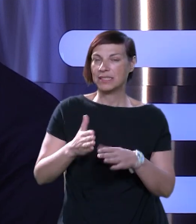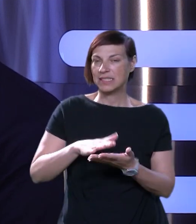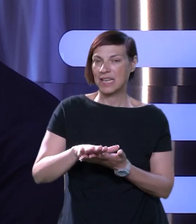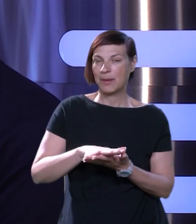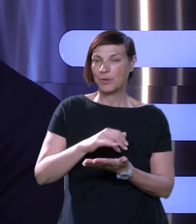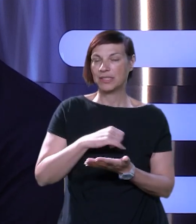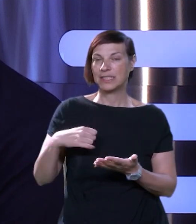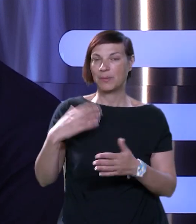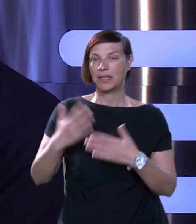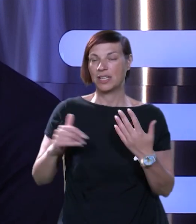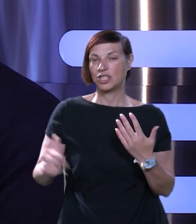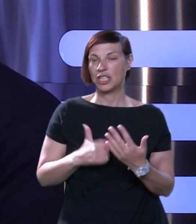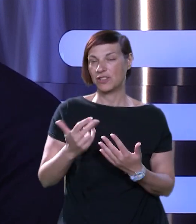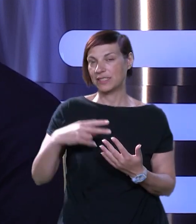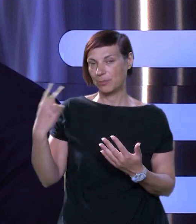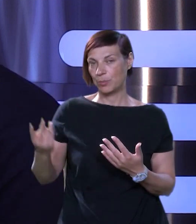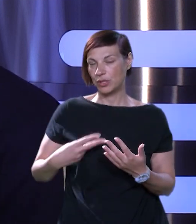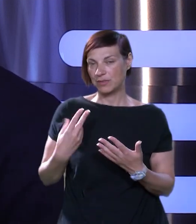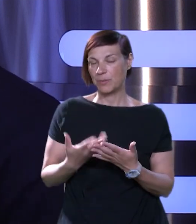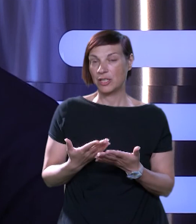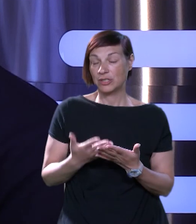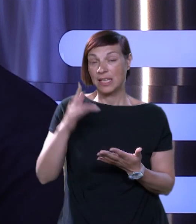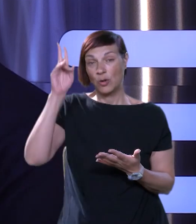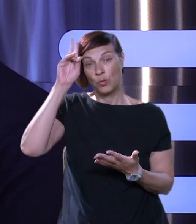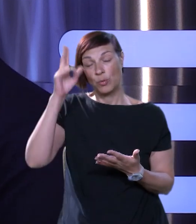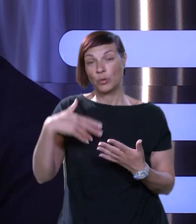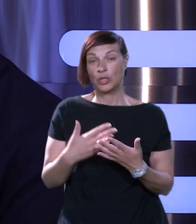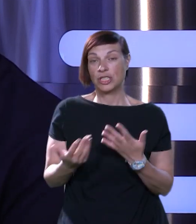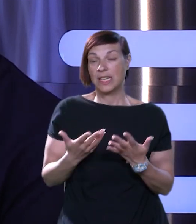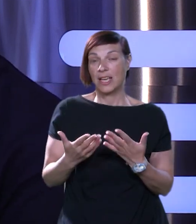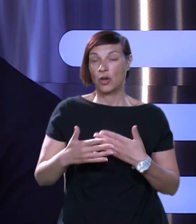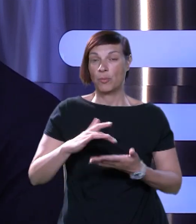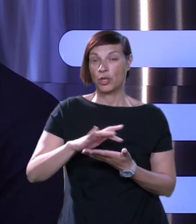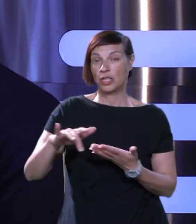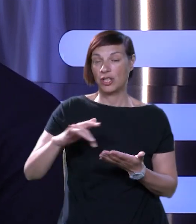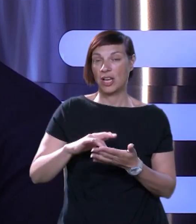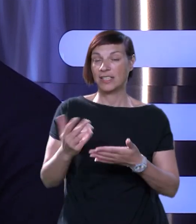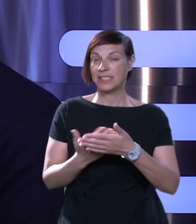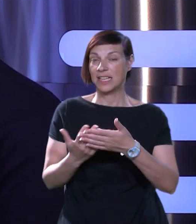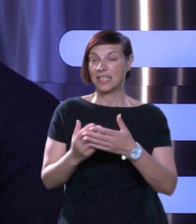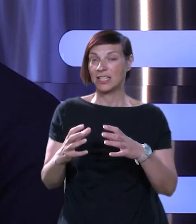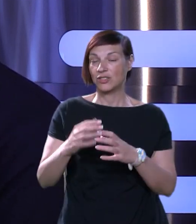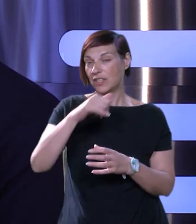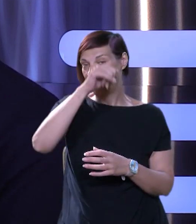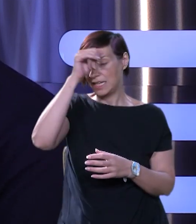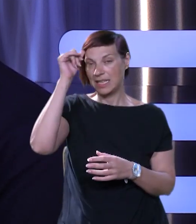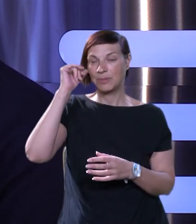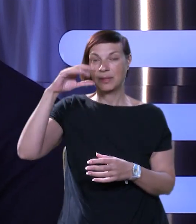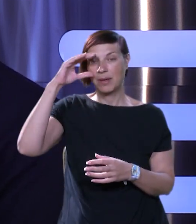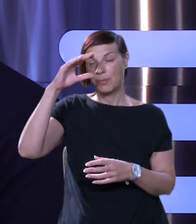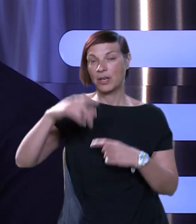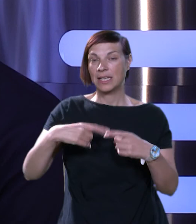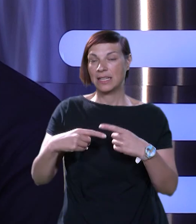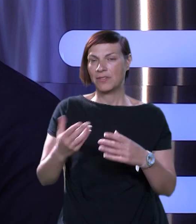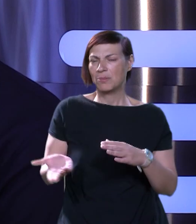pod. Tako evo, za sami kraj još jedan put vas pozivamo. Ako ste u prilici na nekom od lokacija Kino Dvorana i naravno ljetnim kinima,